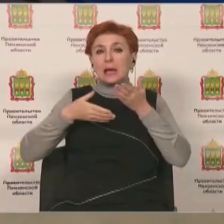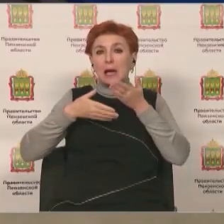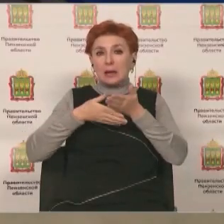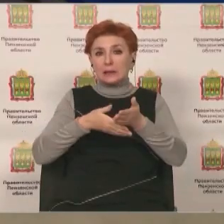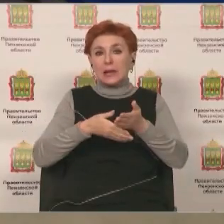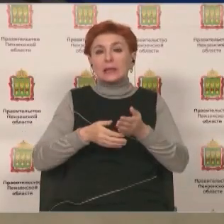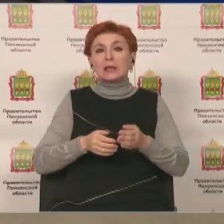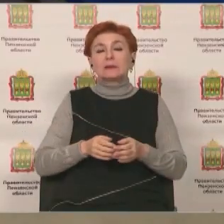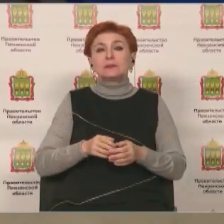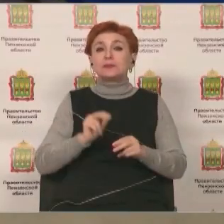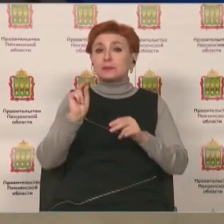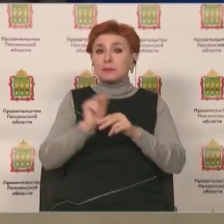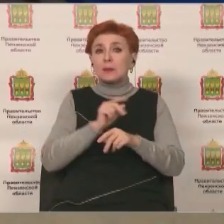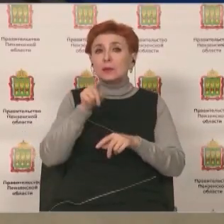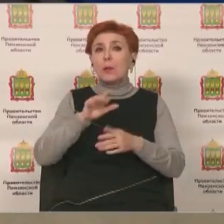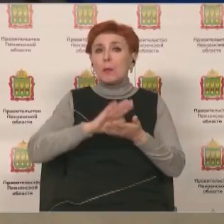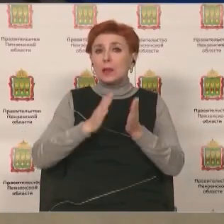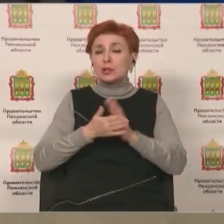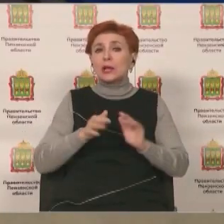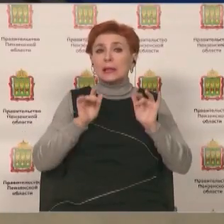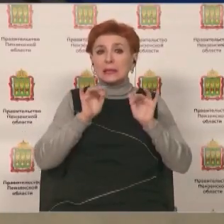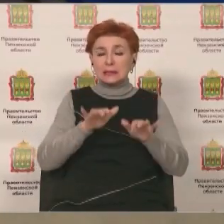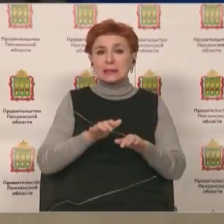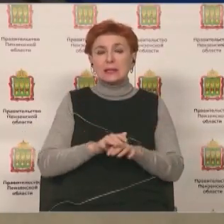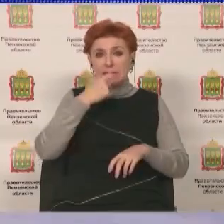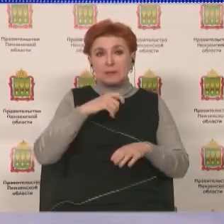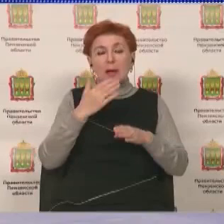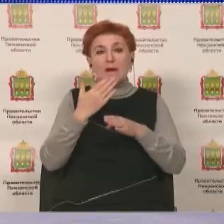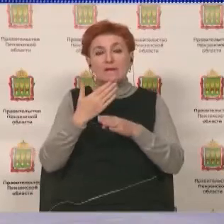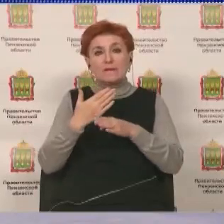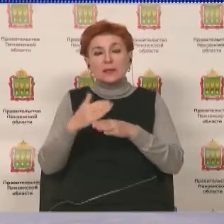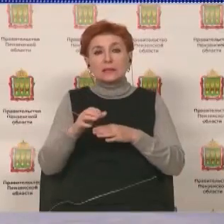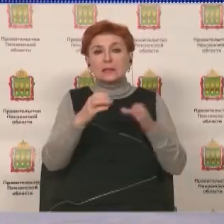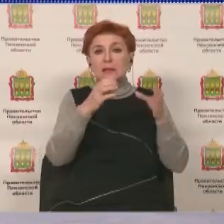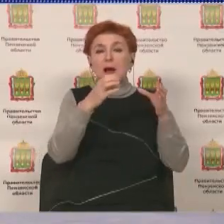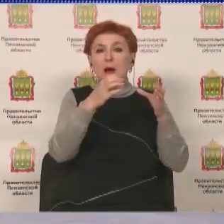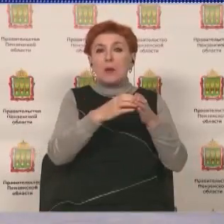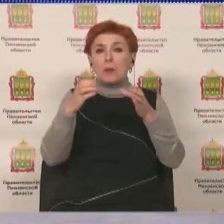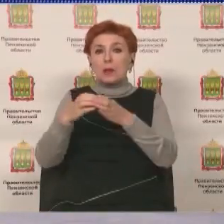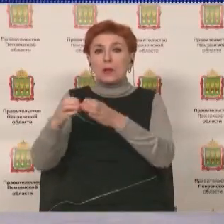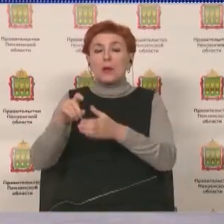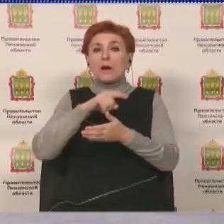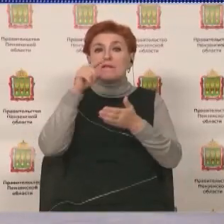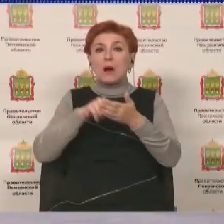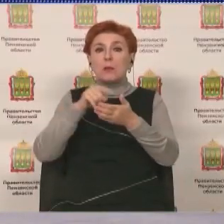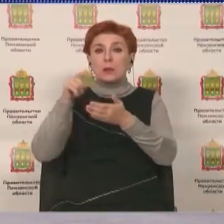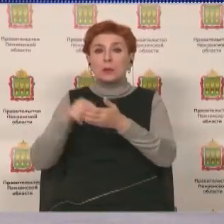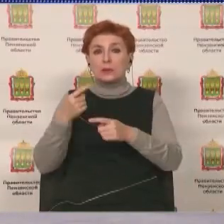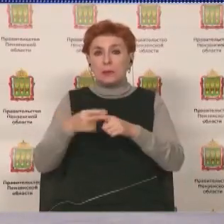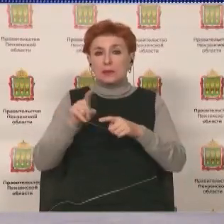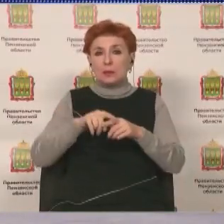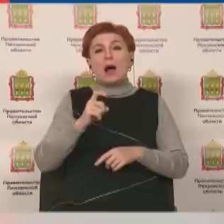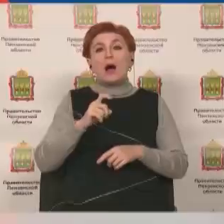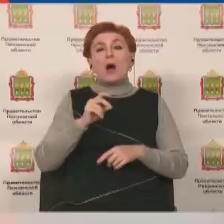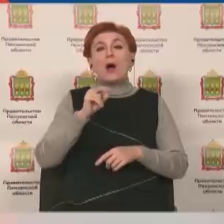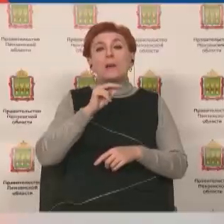Подводить итоги года и намечать планы на будущее. Формат обстоятельного и открытого разговора Олега Мельниченко с жителями области снова доказал